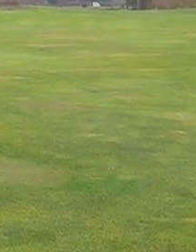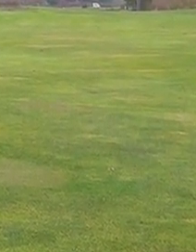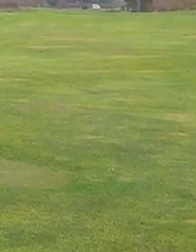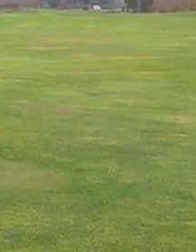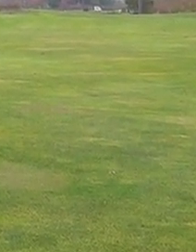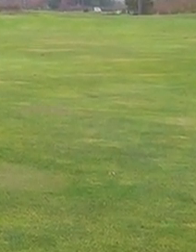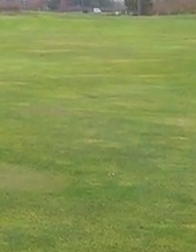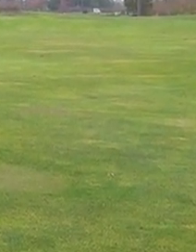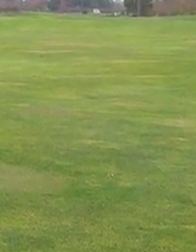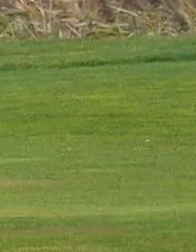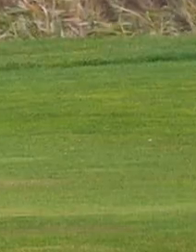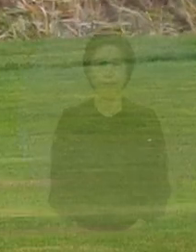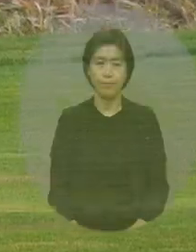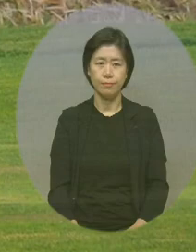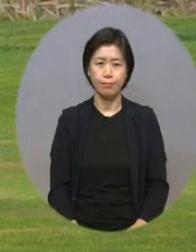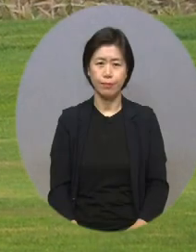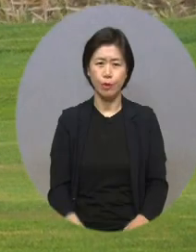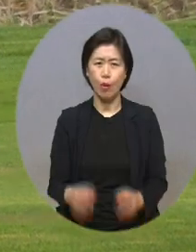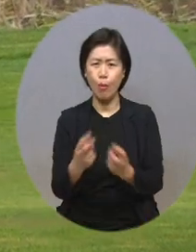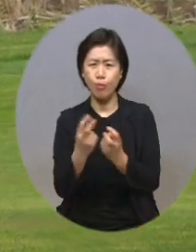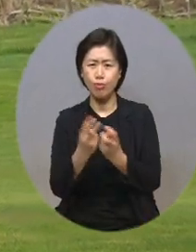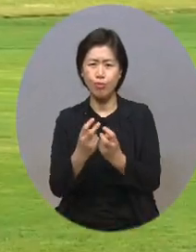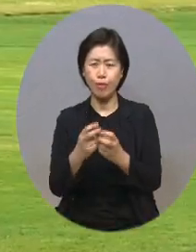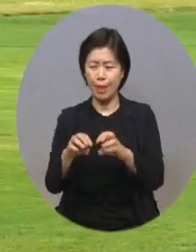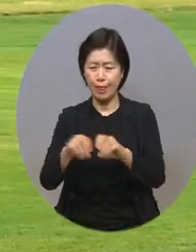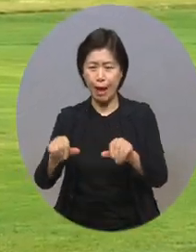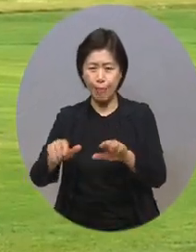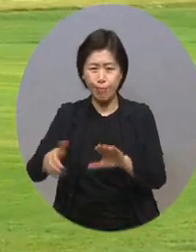오, 뒷땅인데.